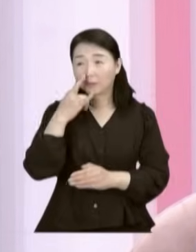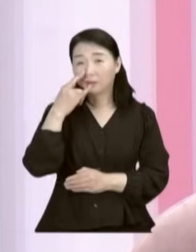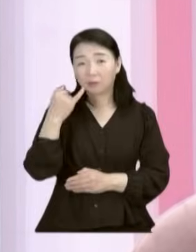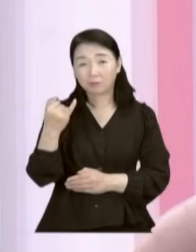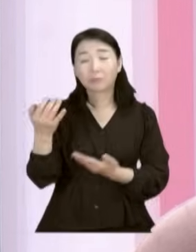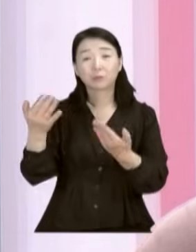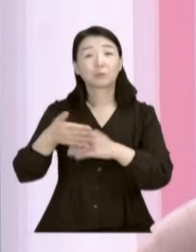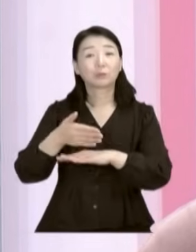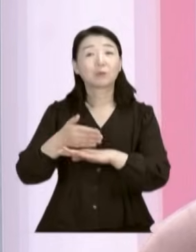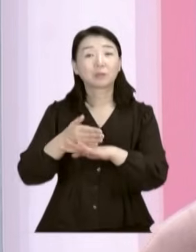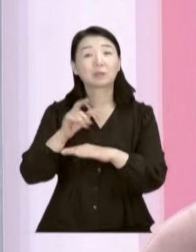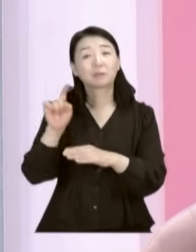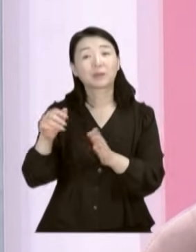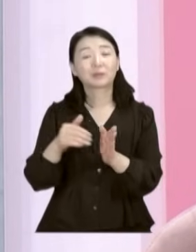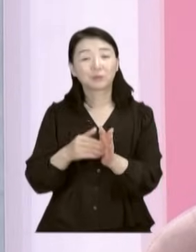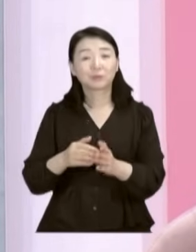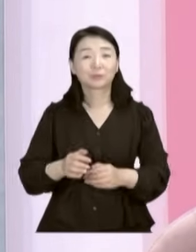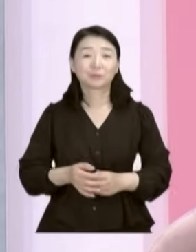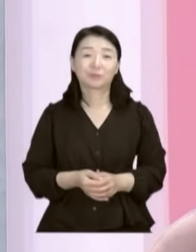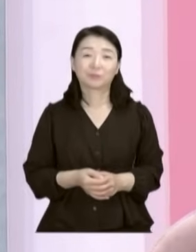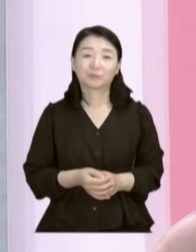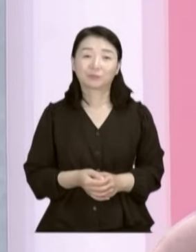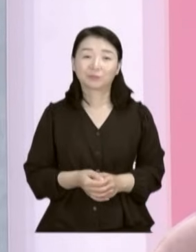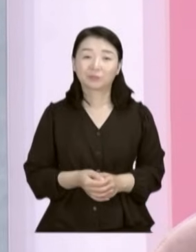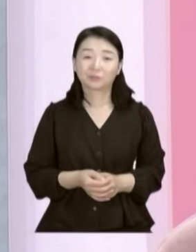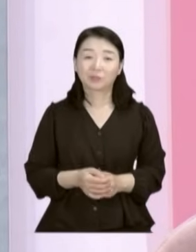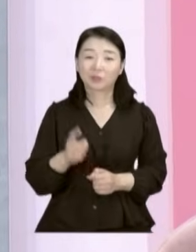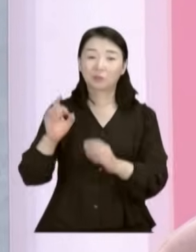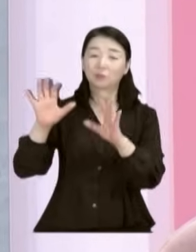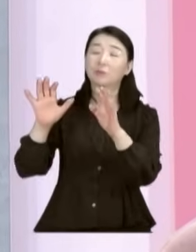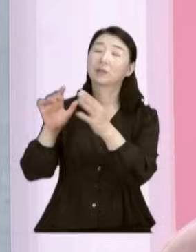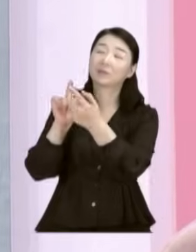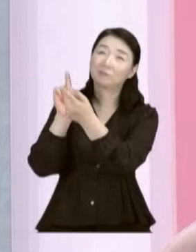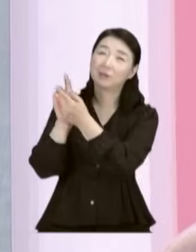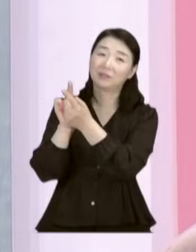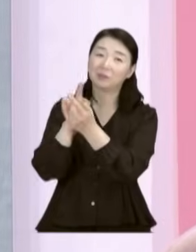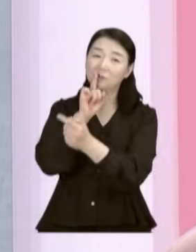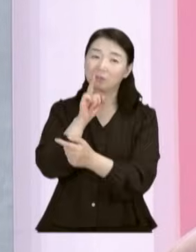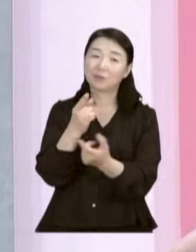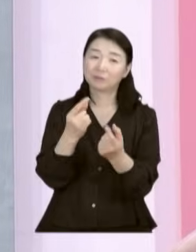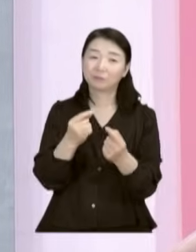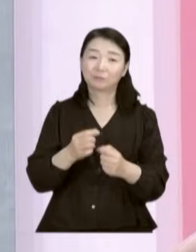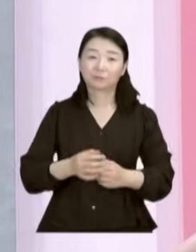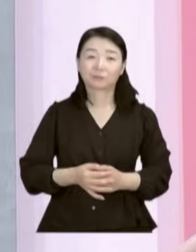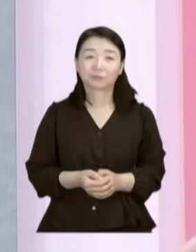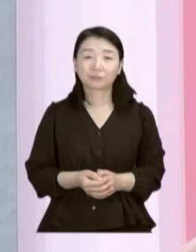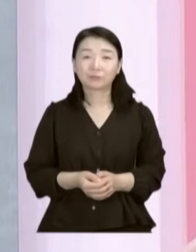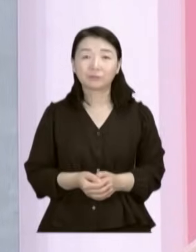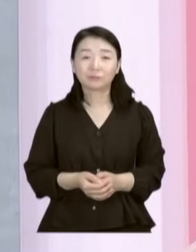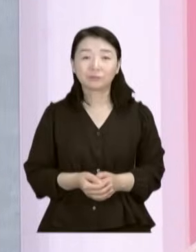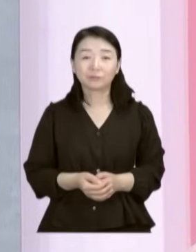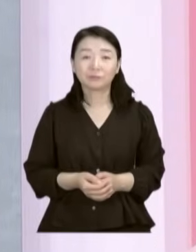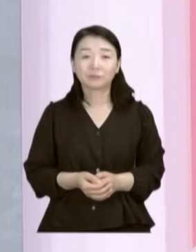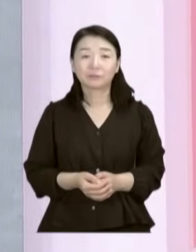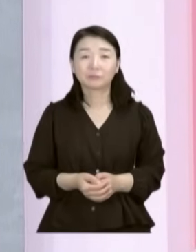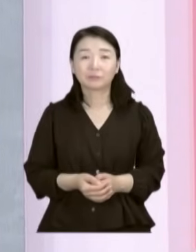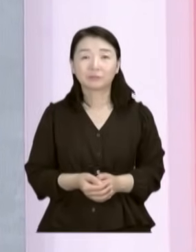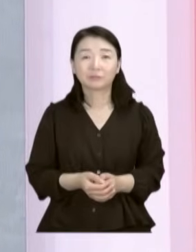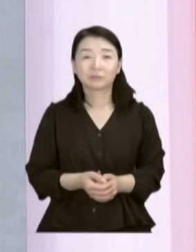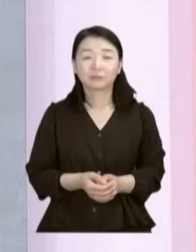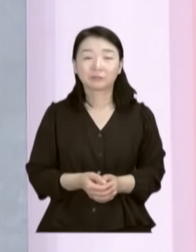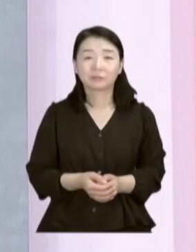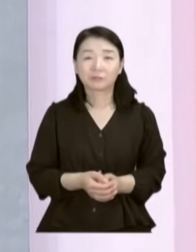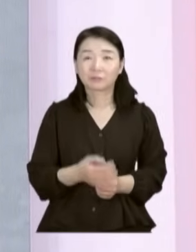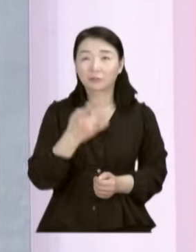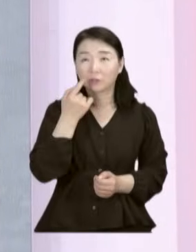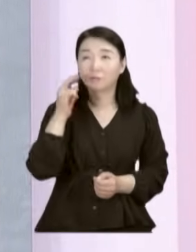너무 고마워 그리고 천국 가서 만나자 그 얘기를 했었어요 그래서 그 얘기를 하고 이제 엄마랑